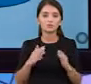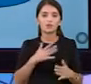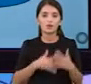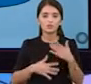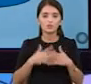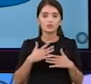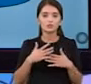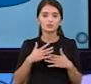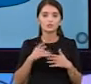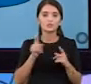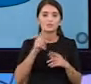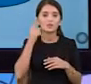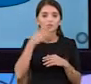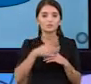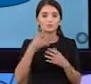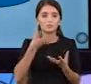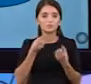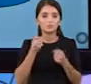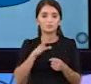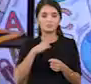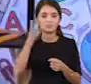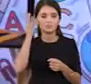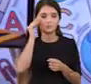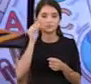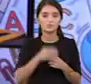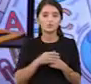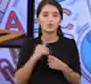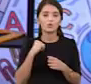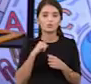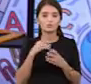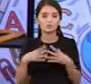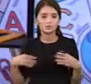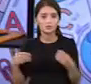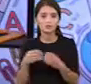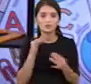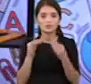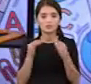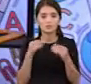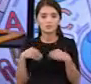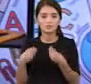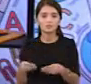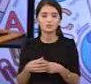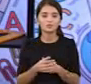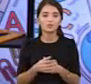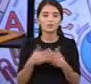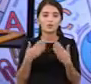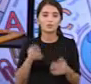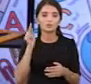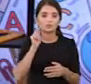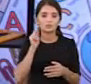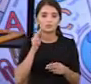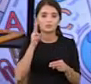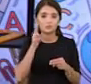Bolajon hayajoni she'r orqali nimalarni bilib oldik? Bu haqida o'z yaqinlaringizga so'zlab bering.